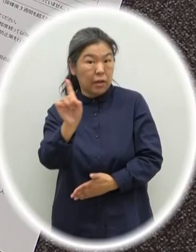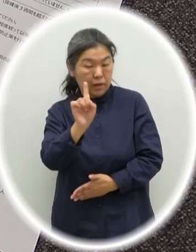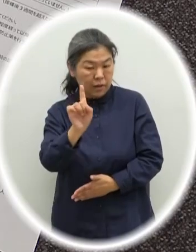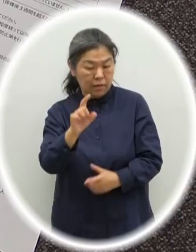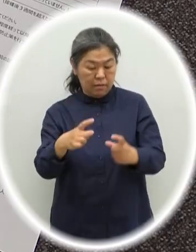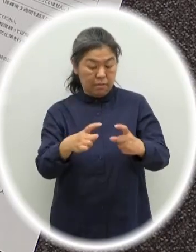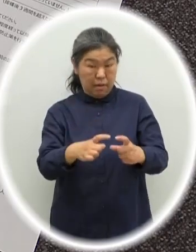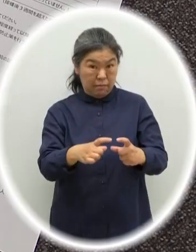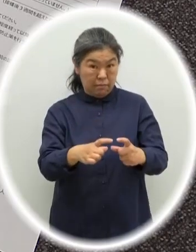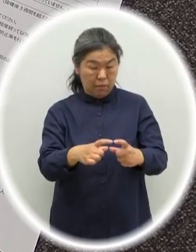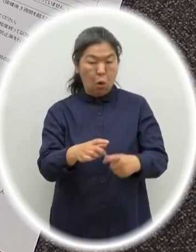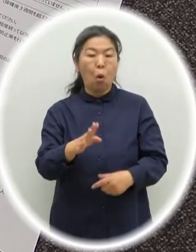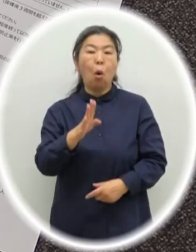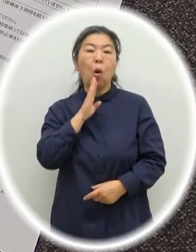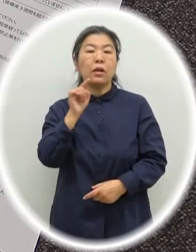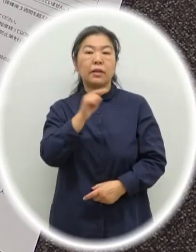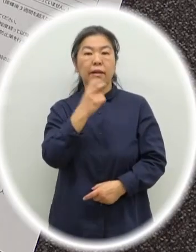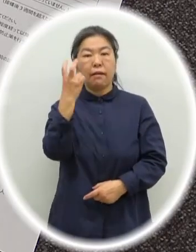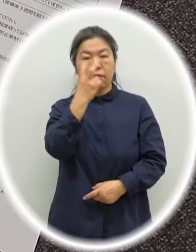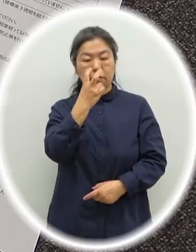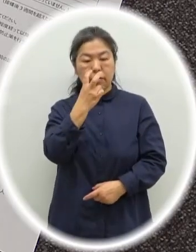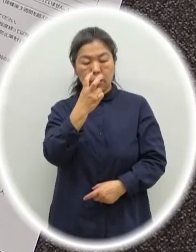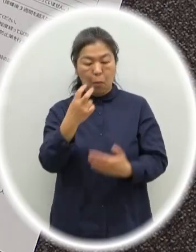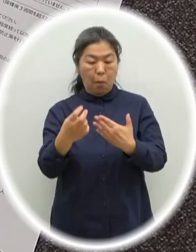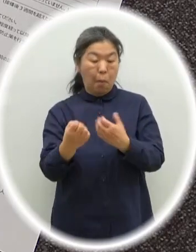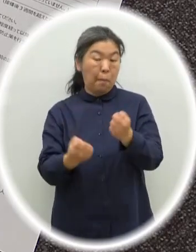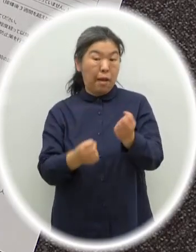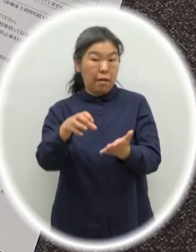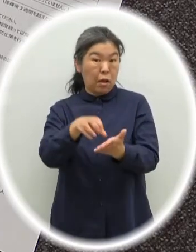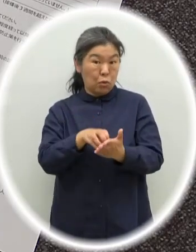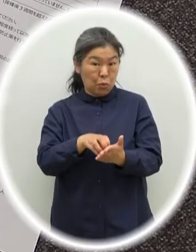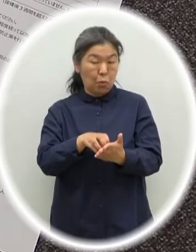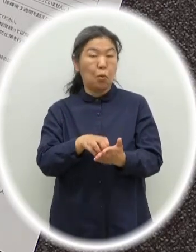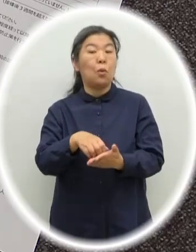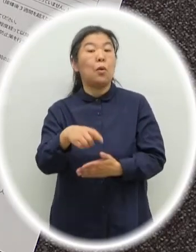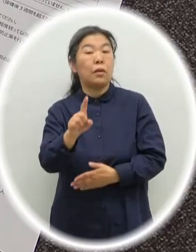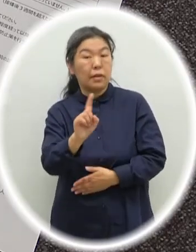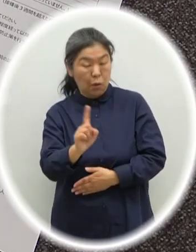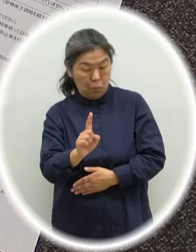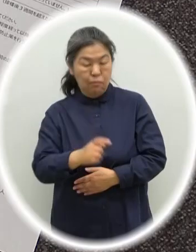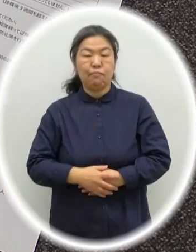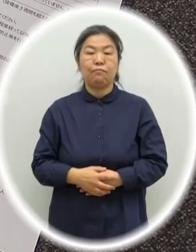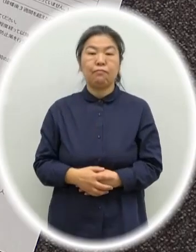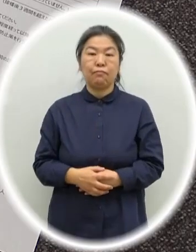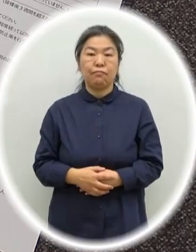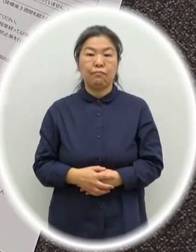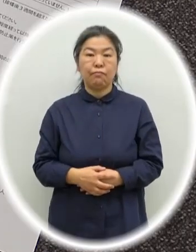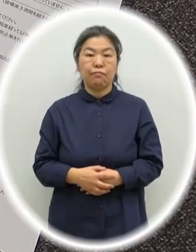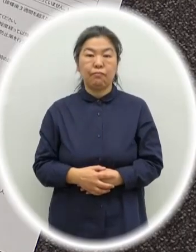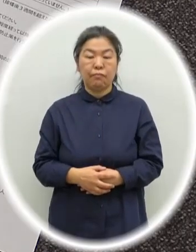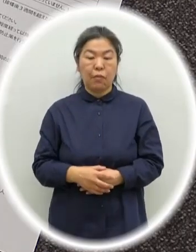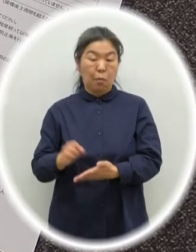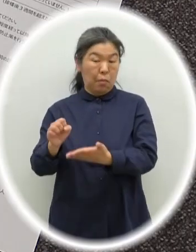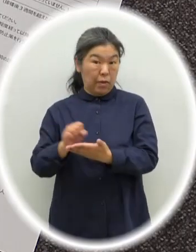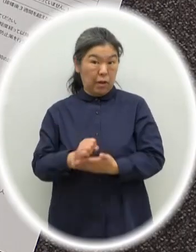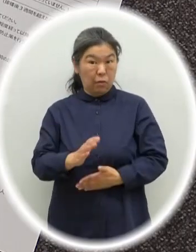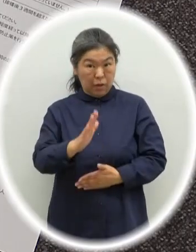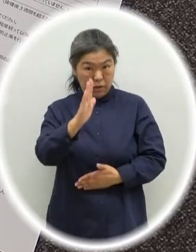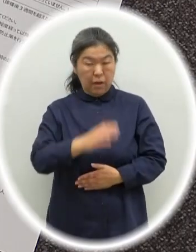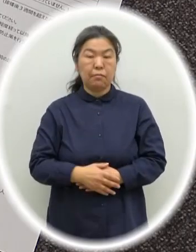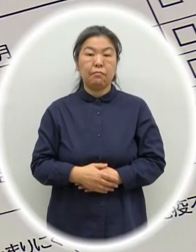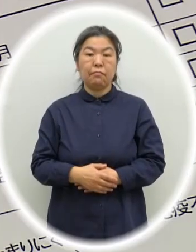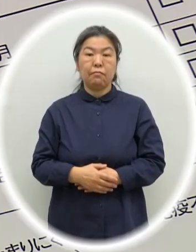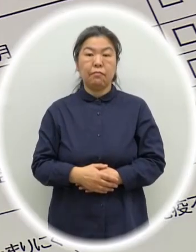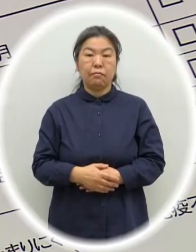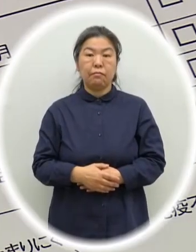接種券、本人確認のための運転免許証やマイナンバーカード、健康保険証などいずれかお持ちいただきたいと思います